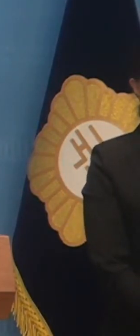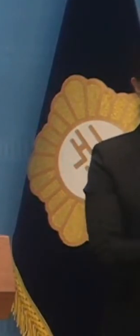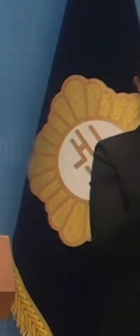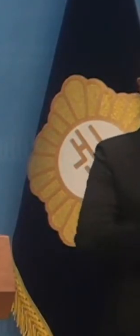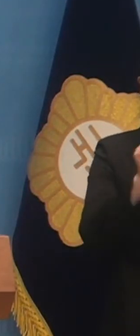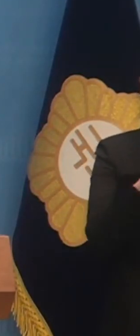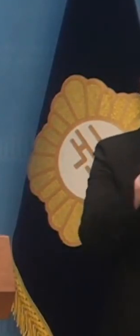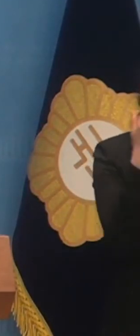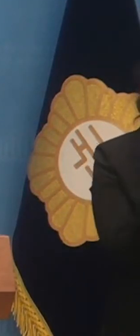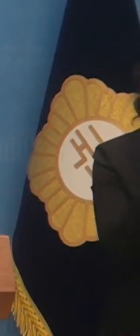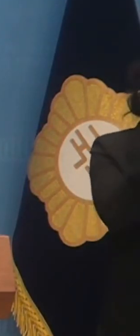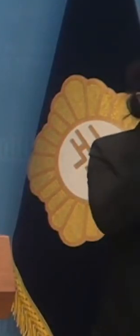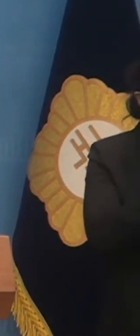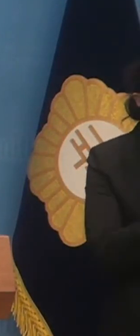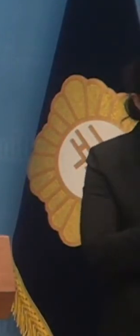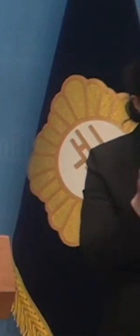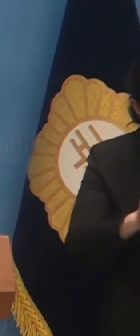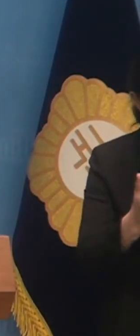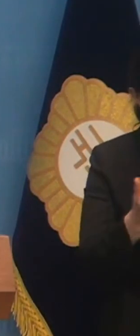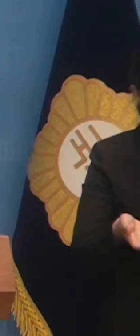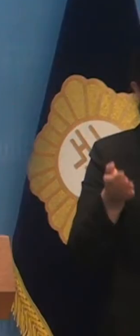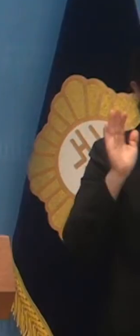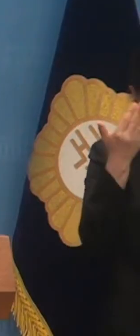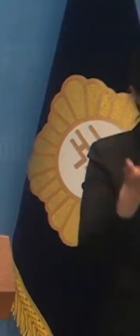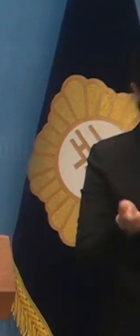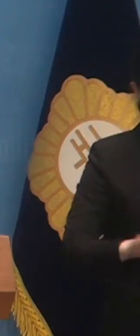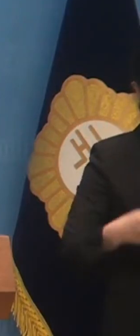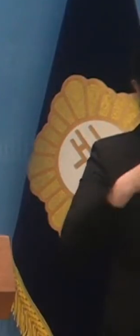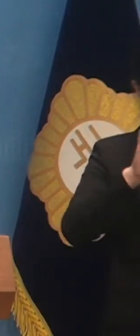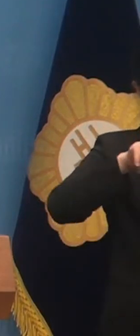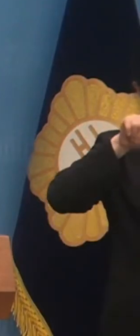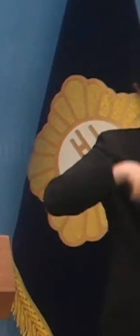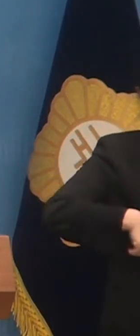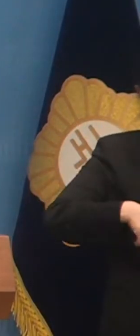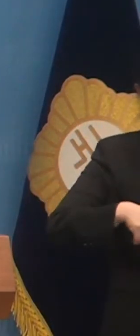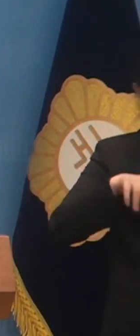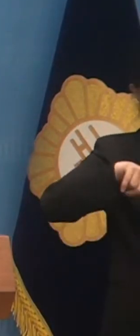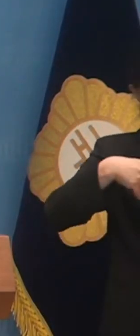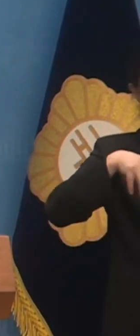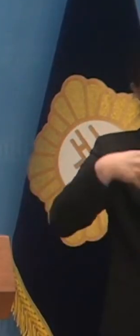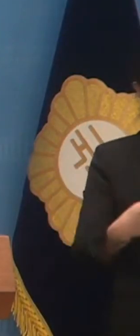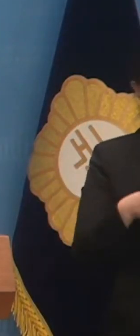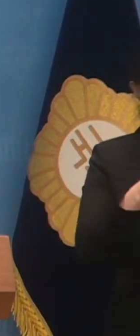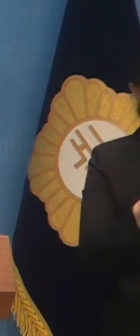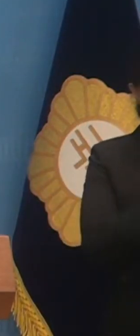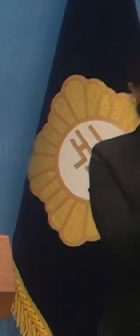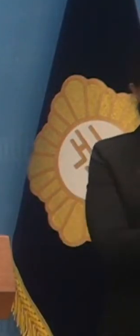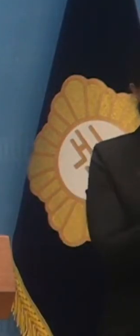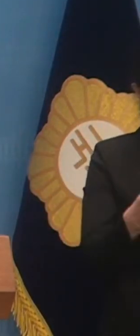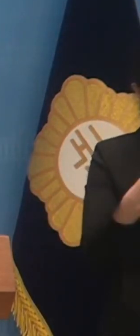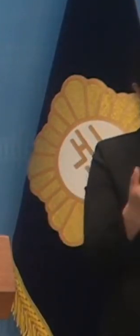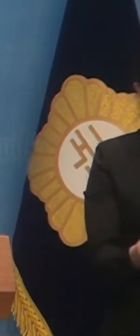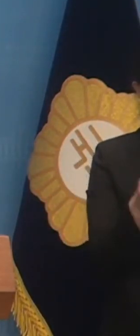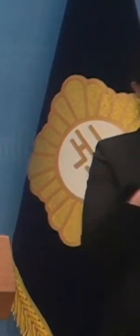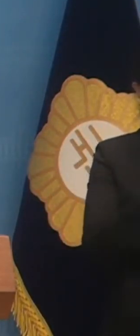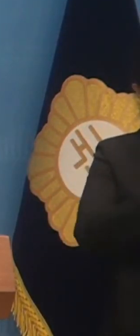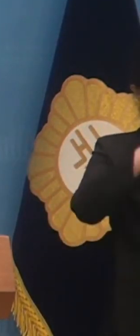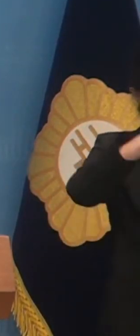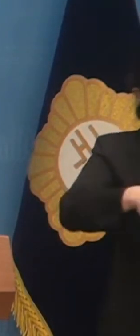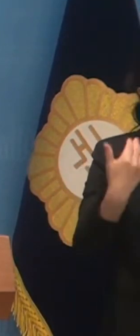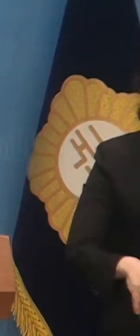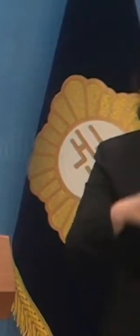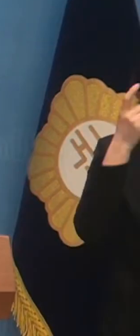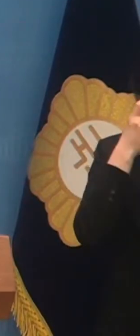심지어 전수조사를 하겠다는 교육부가 리박스쿨과 관련 있는 자격증 발급기관을 조사에서 제외한 상황까지